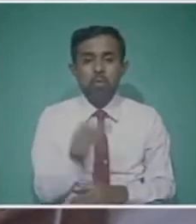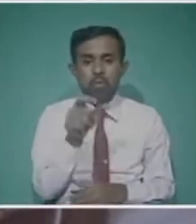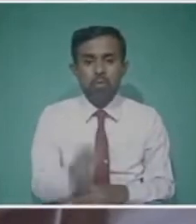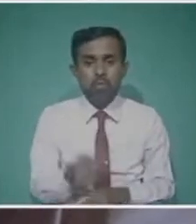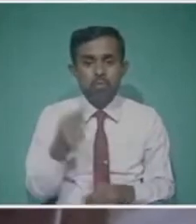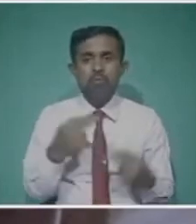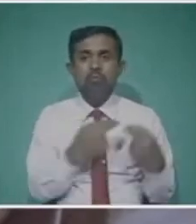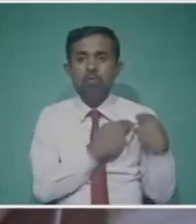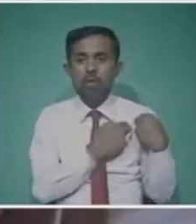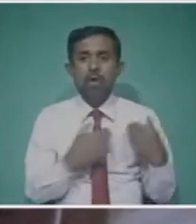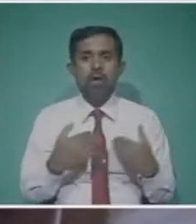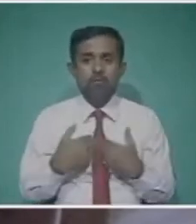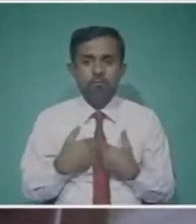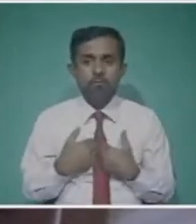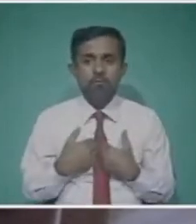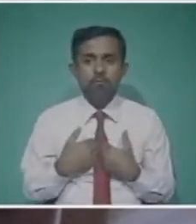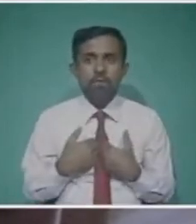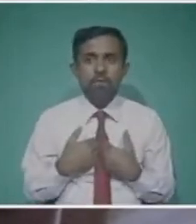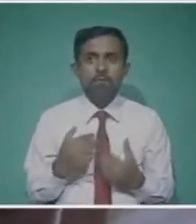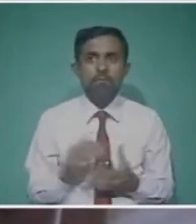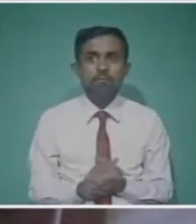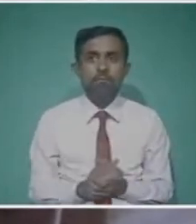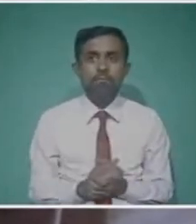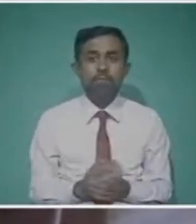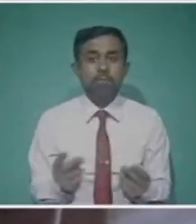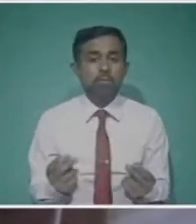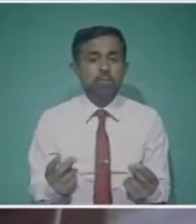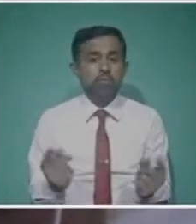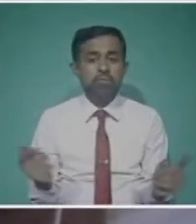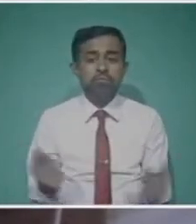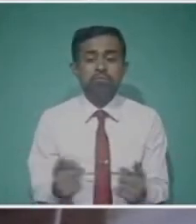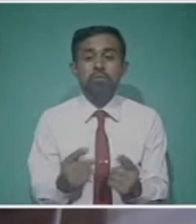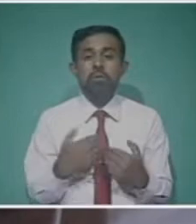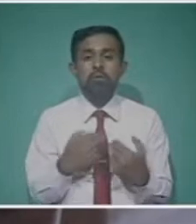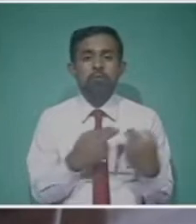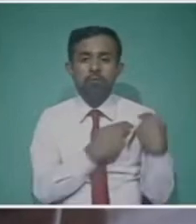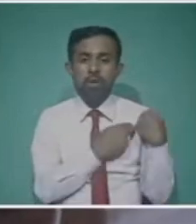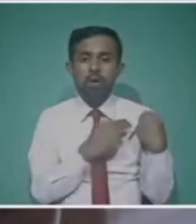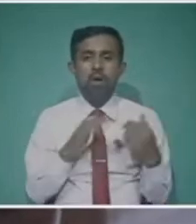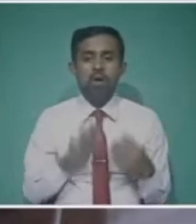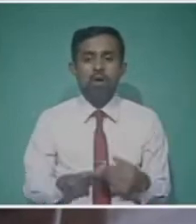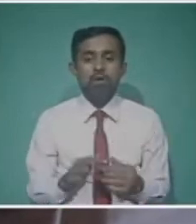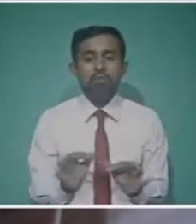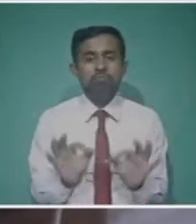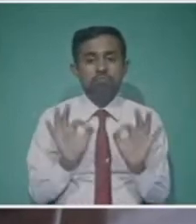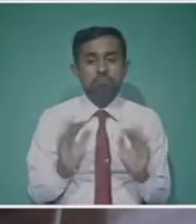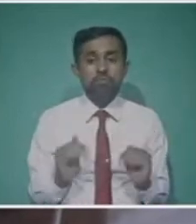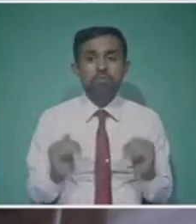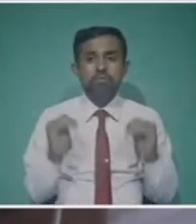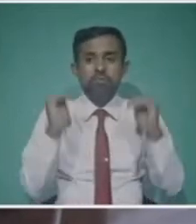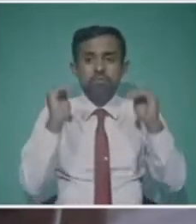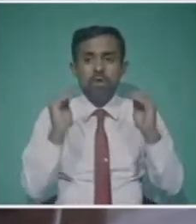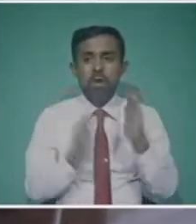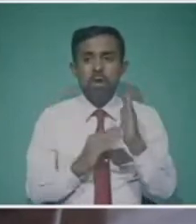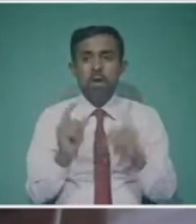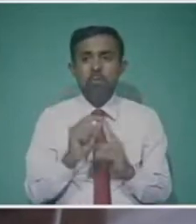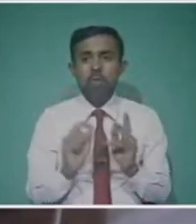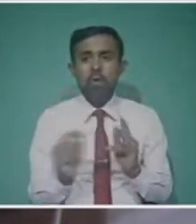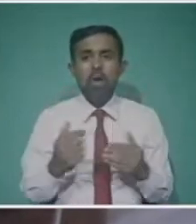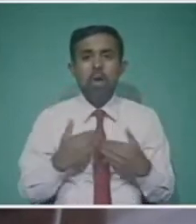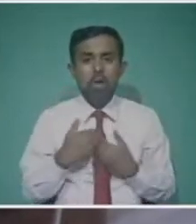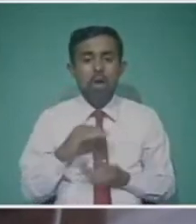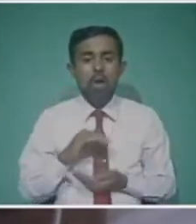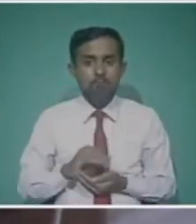යම් වගකීමක් තියෙනවා. ඒ වගේම කාර්යක්ෂමතාවය පිළිබඳවත් අපිට වගකීමක් තියෙනවා. පළදායිතා අමාත්‍යංශය අපි ගාව